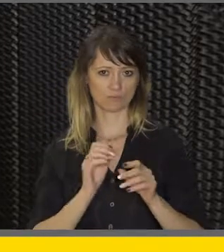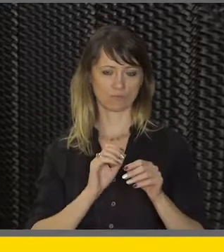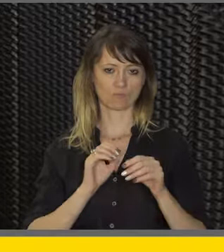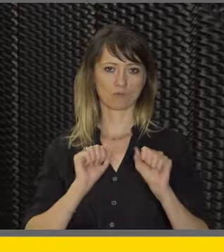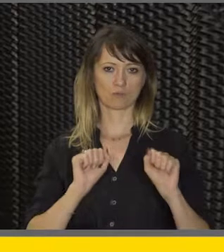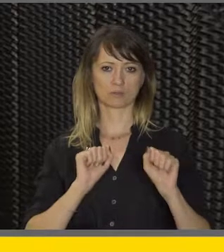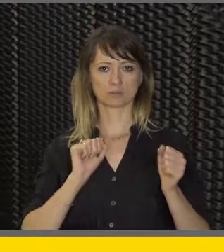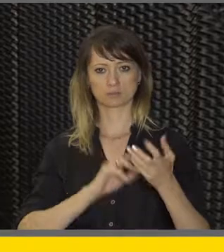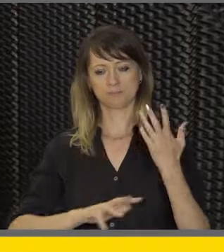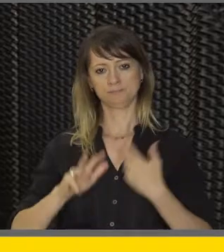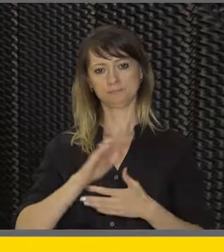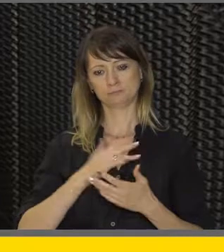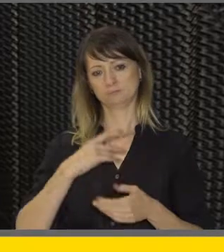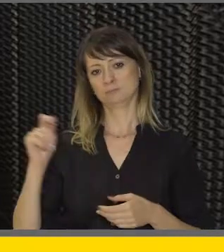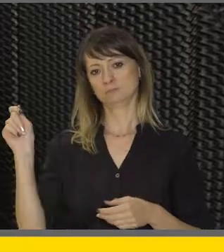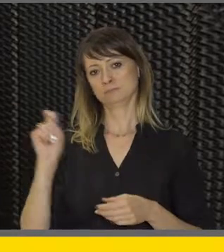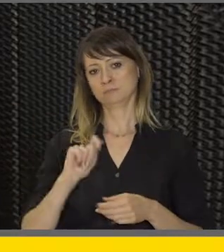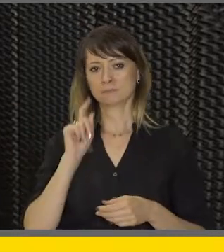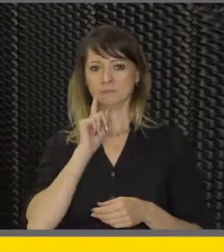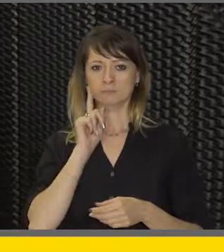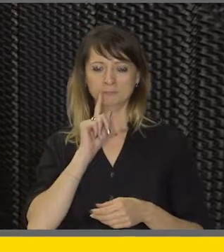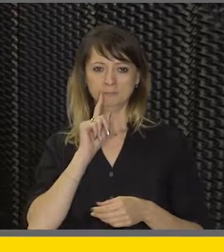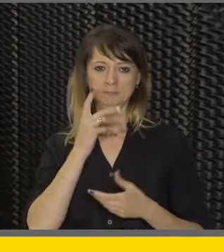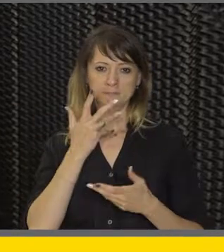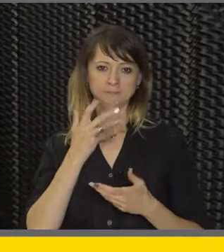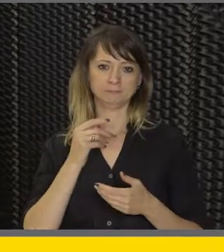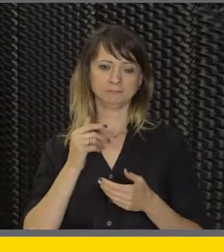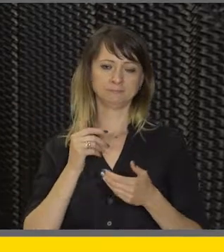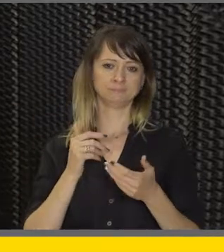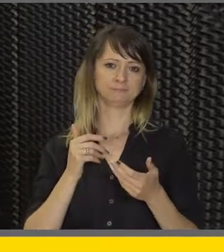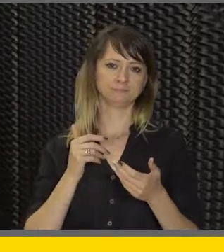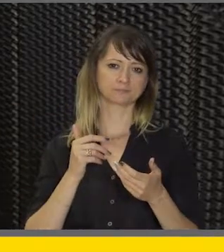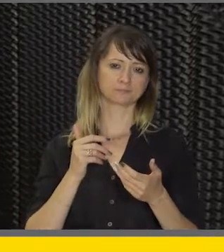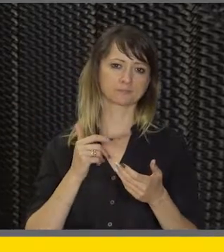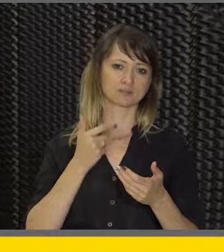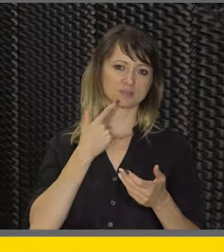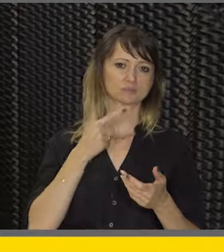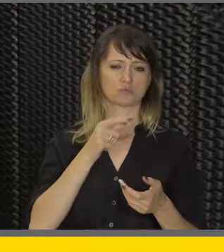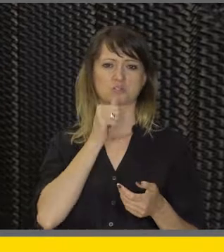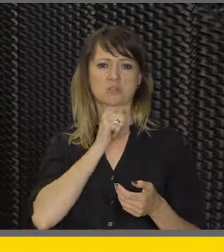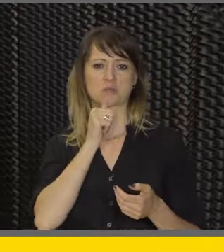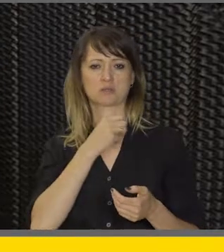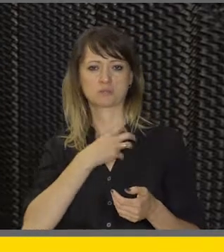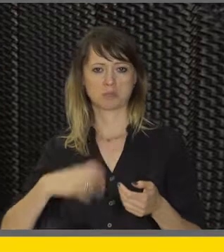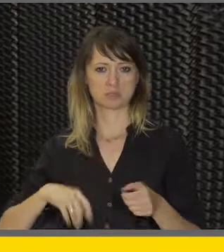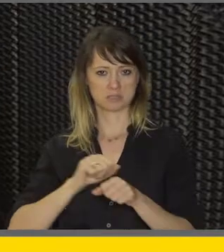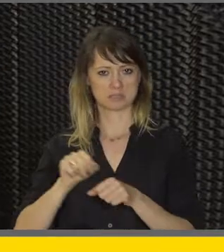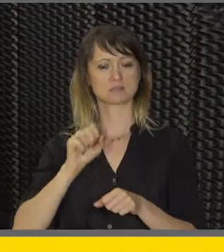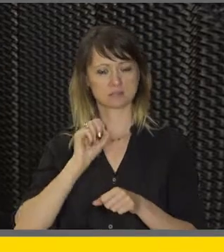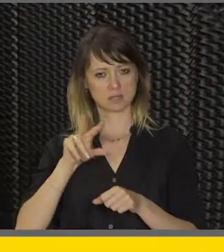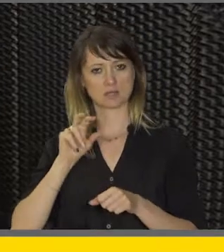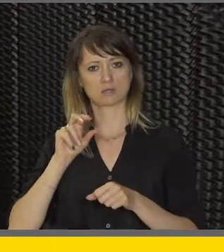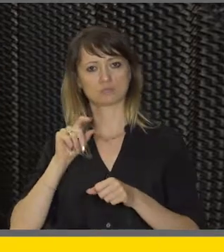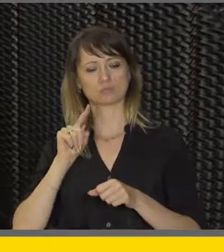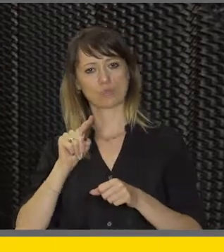Środowiska. No bo przecież przyszedł facet, próbuje w tym momencie wpepchnąć informację, że zielona gospodarka jest tak i w tym momencie dawajcie na zieloną gospodarkę, a za